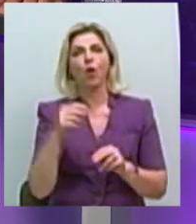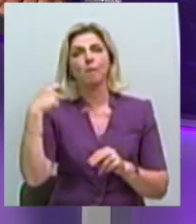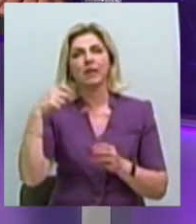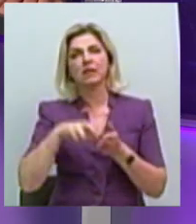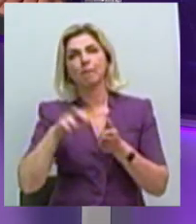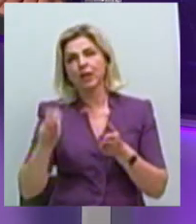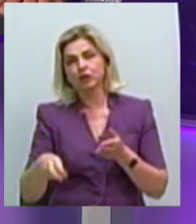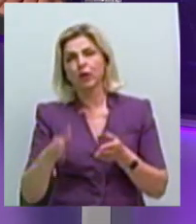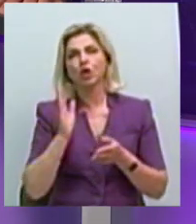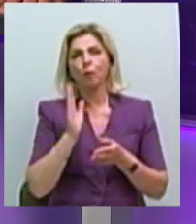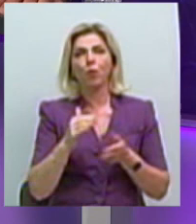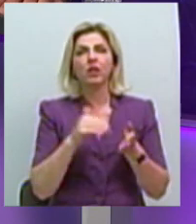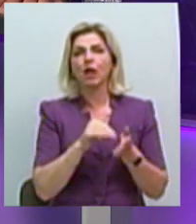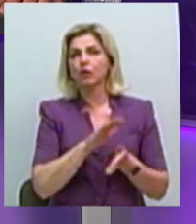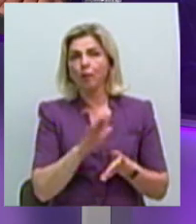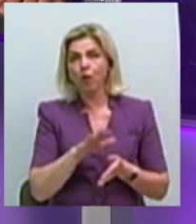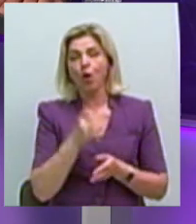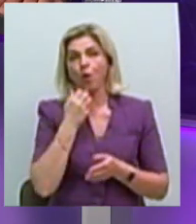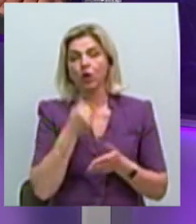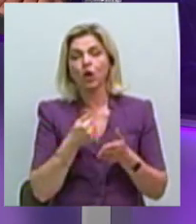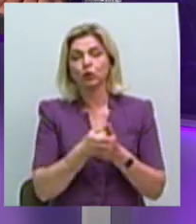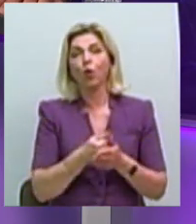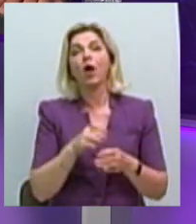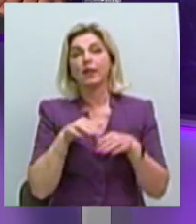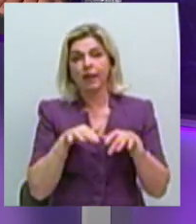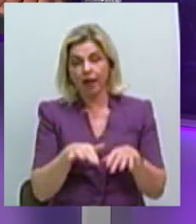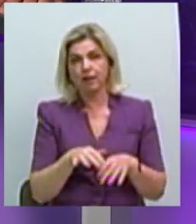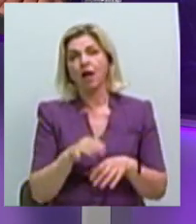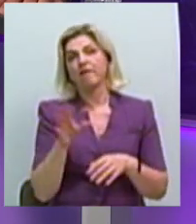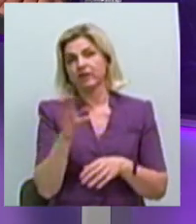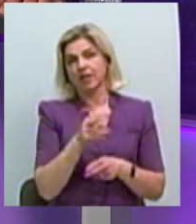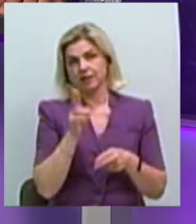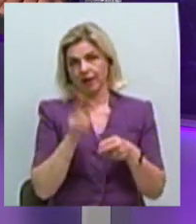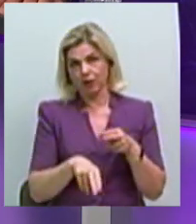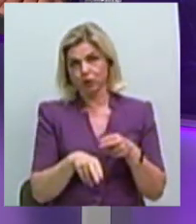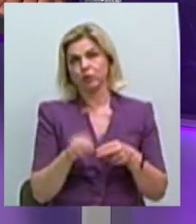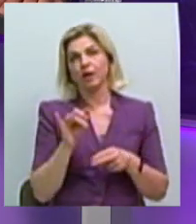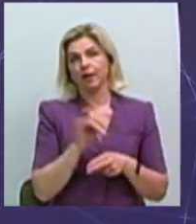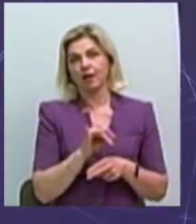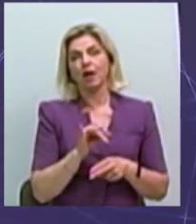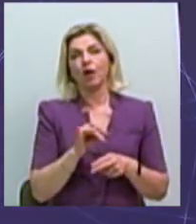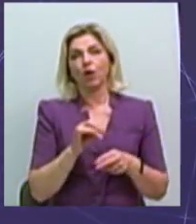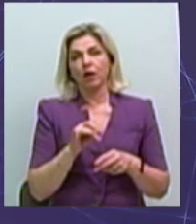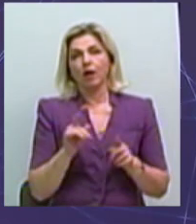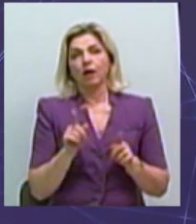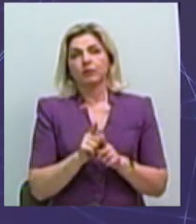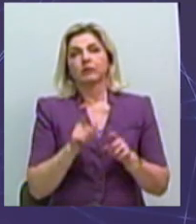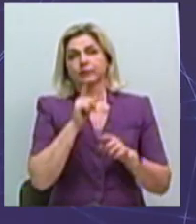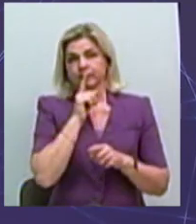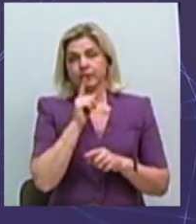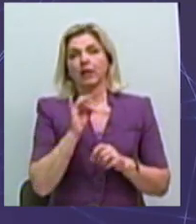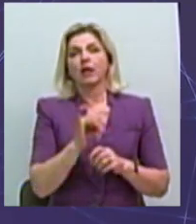нам депутатська недоторканність, але коли доходить справи до діла, все на цьому закінчується і урізаються права тільки